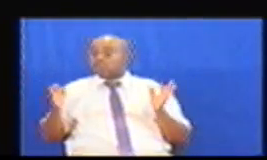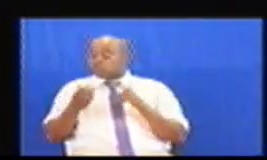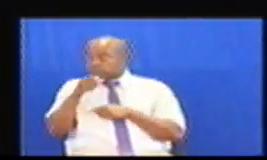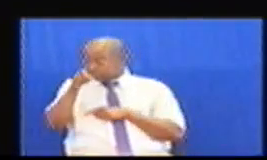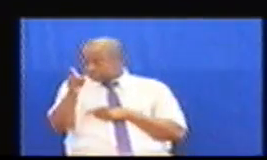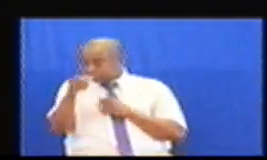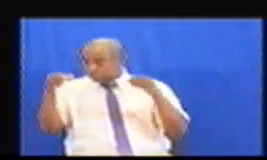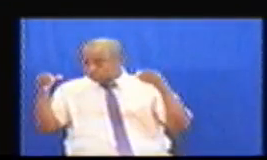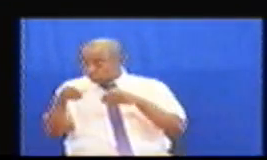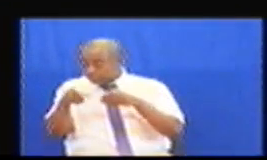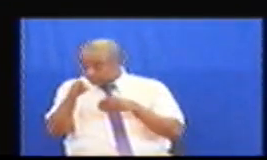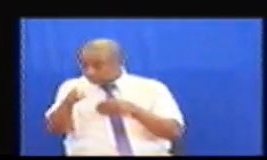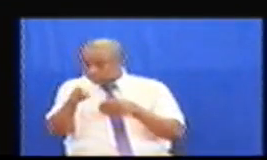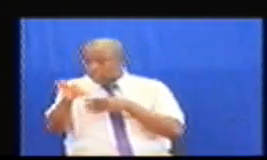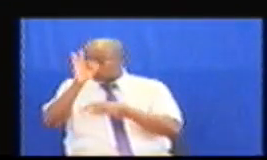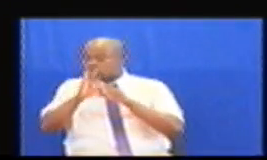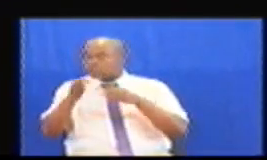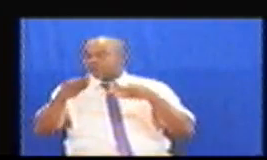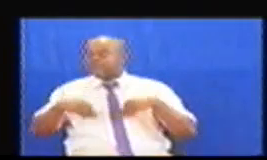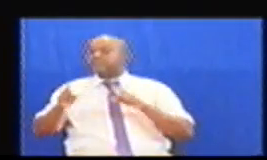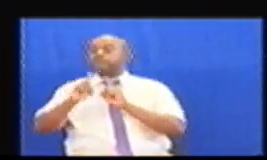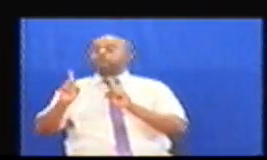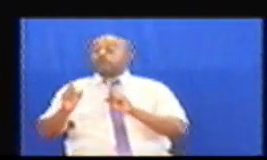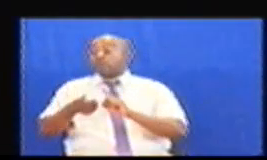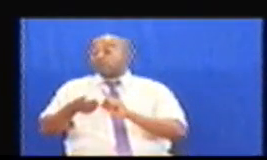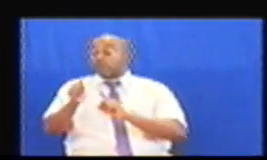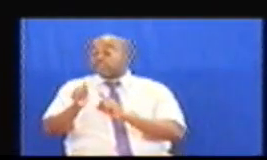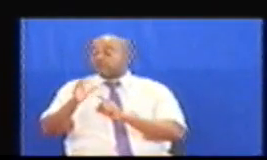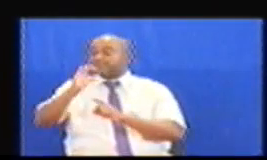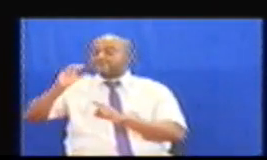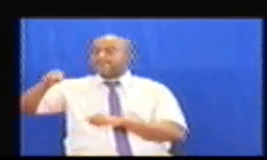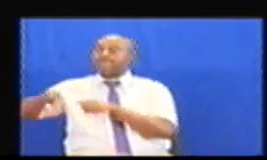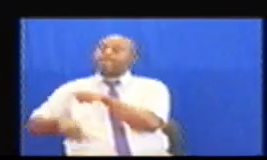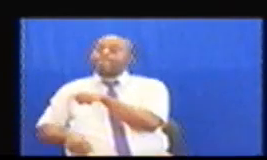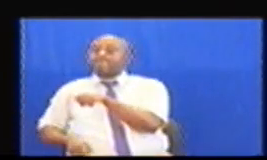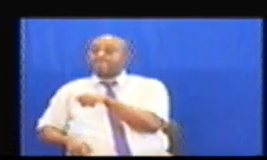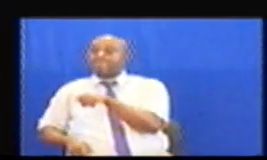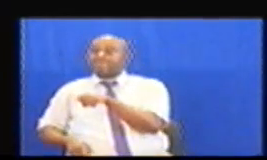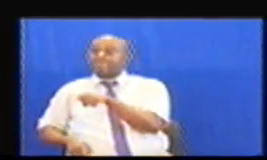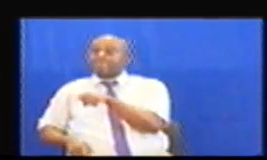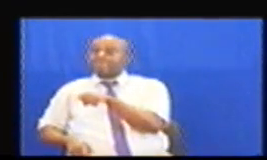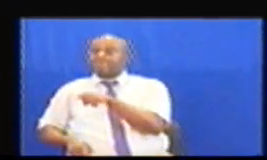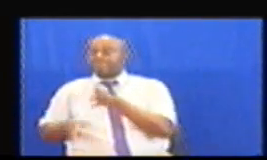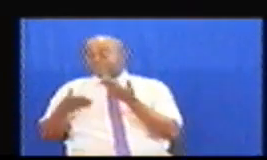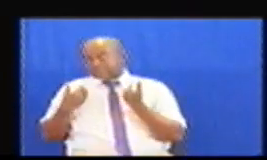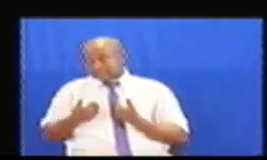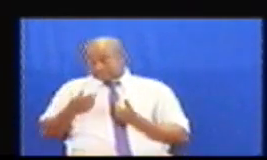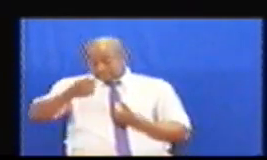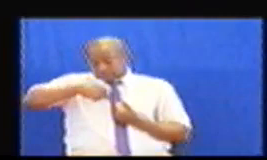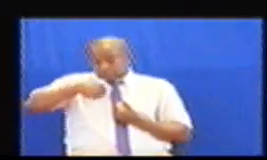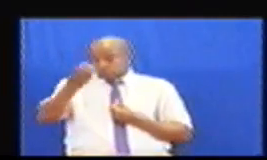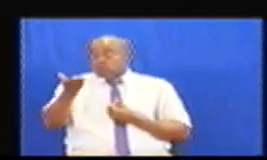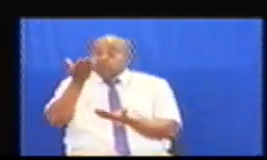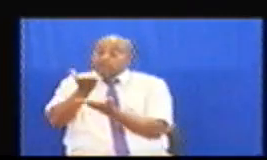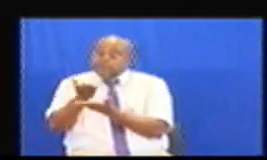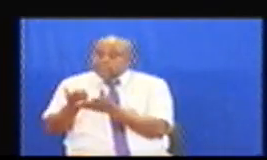sababu anayeunda tume tayari na yeye ana upande wa chama cha siasa. Kwa hiyo basi ilikuwa ni mapendekezo, kama